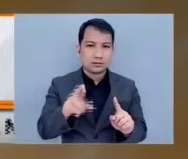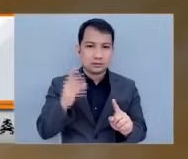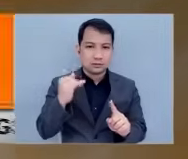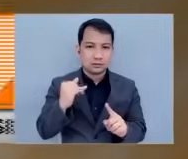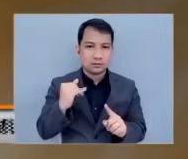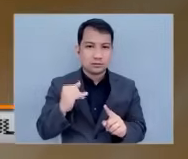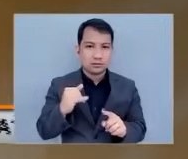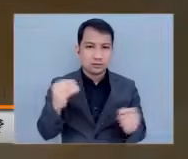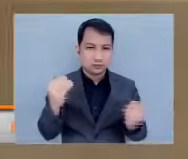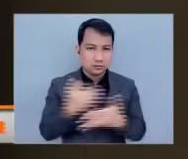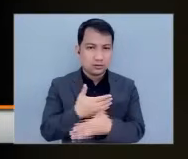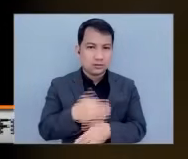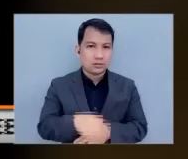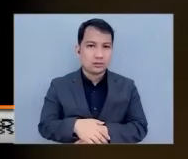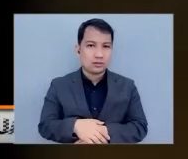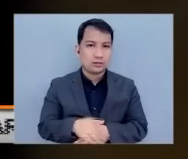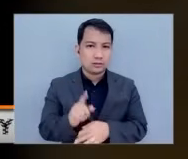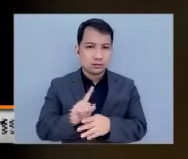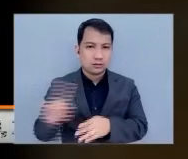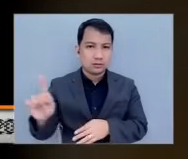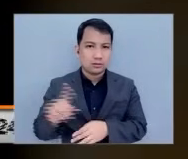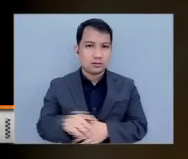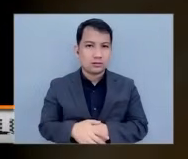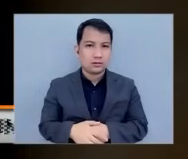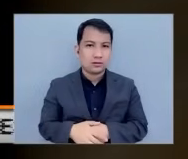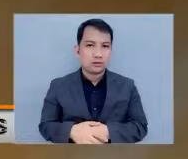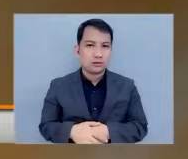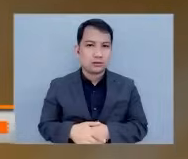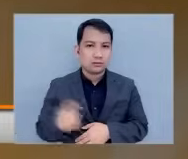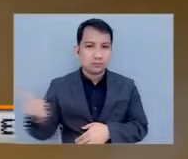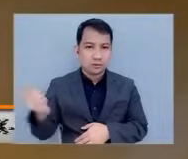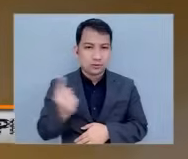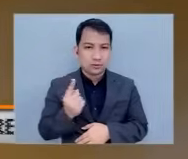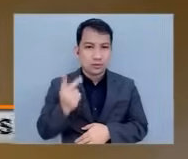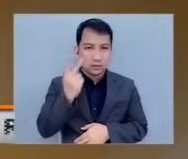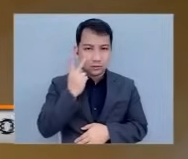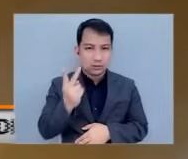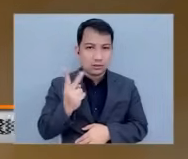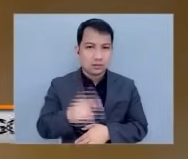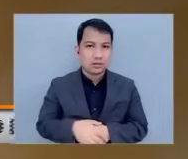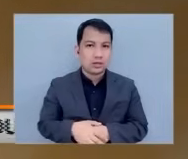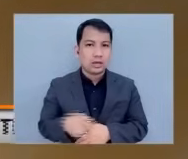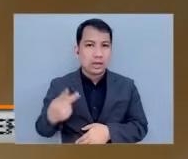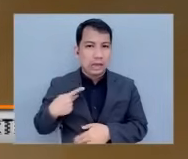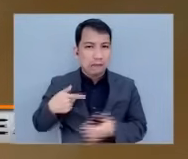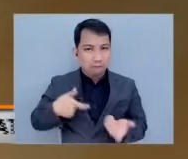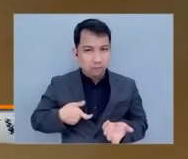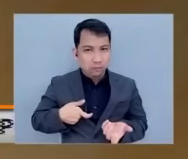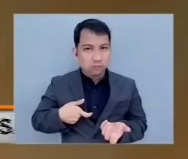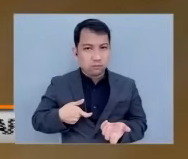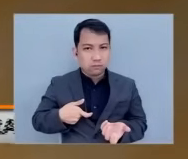kami. Tumakbo yung isa. Muling bumalik si Bersano na armado ng baril at biglang